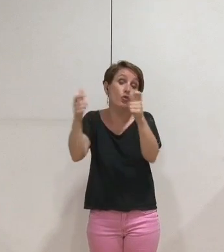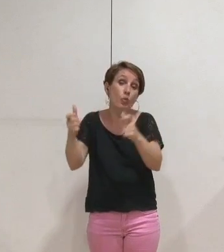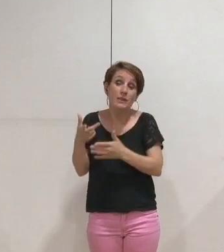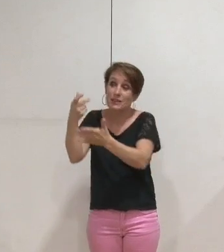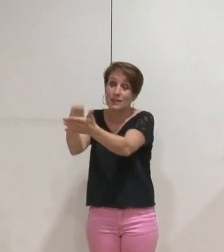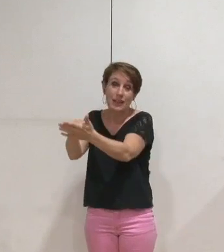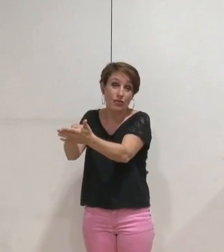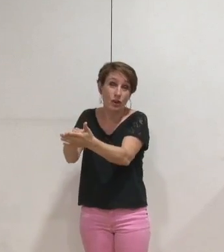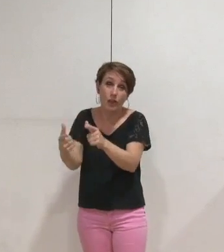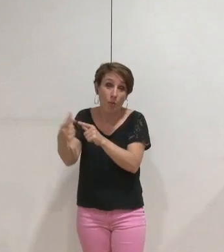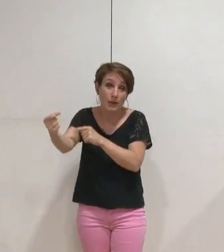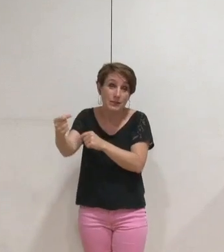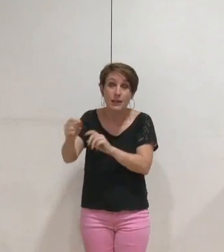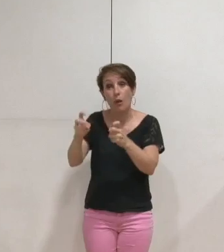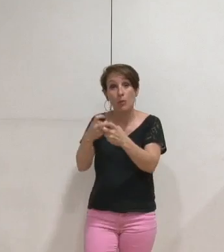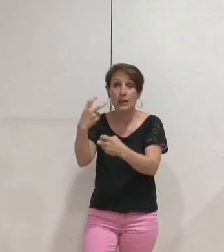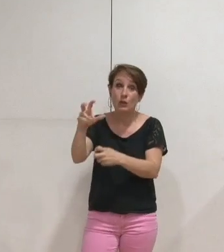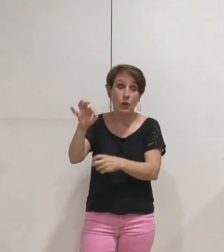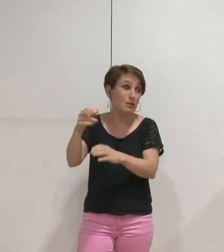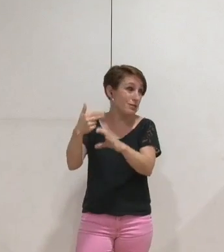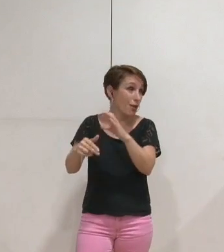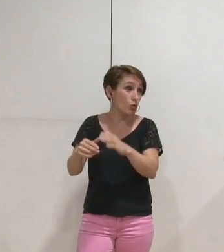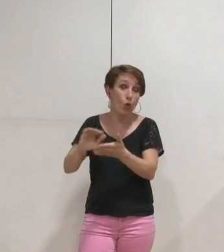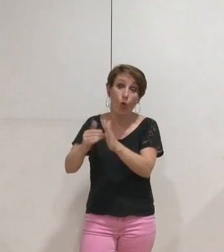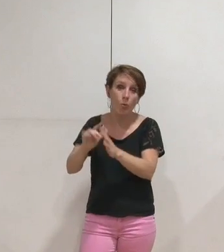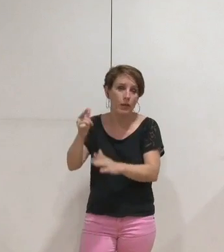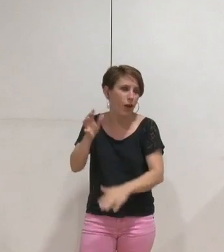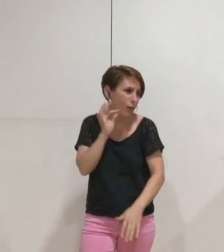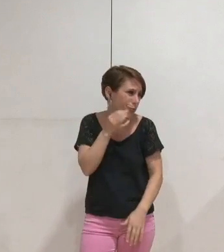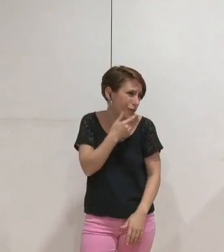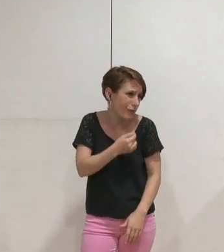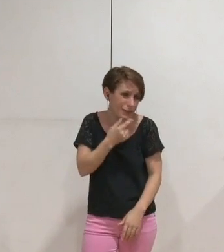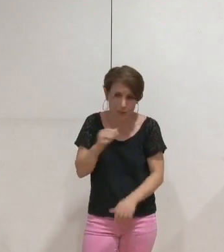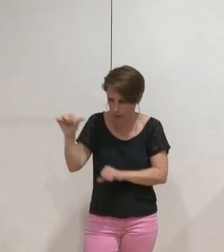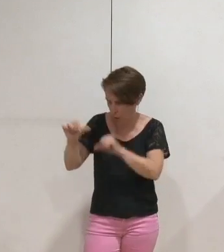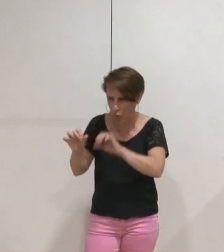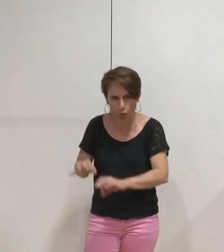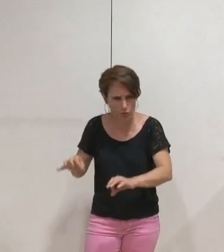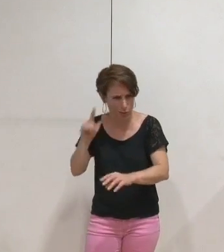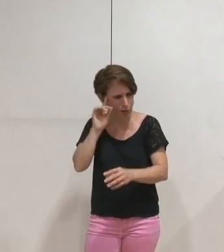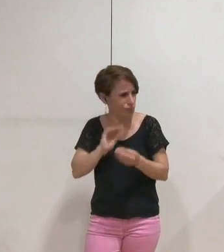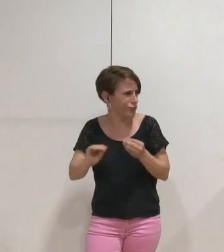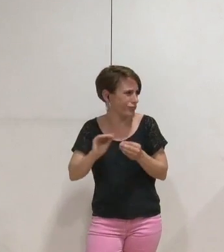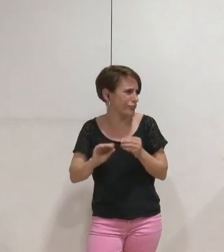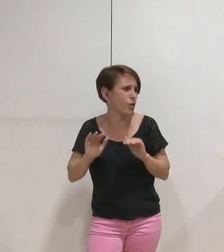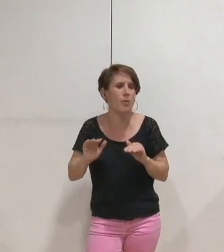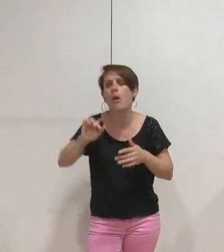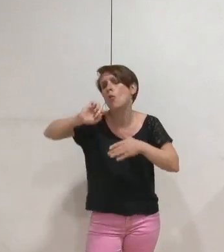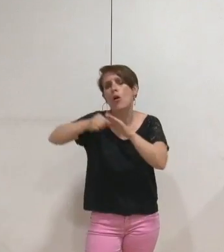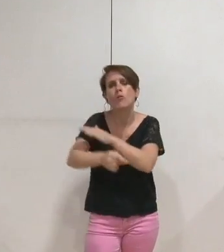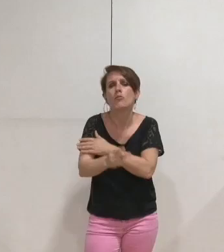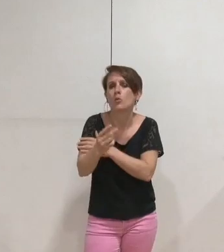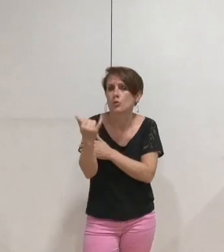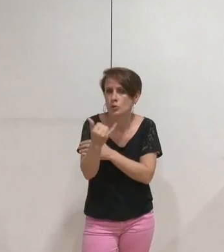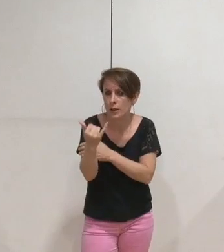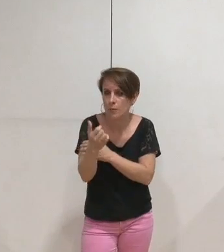350 € le mtre carré vous en auriez probablement trouvé d'autres et là encore l'absence de mise en concurrence peut interroger donc je vais pas développer plus loin à ce stade on